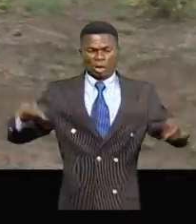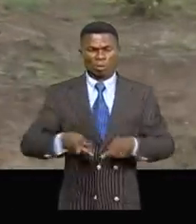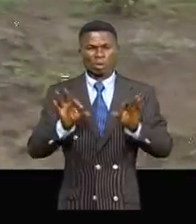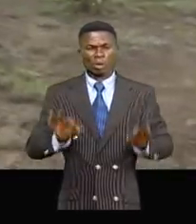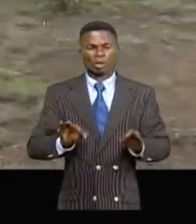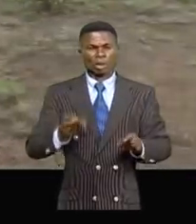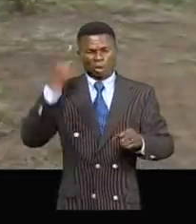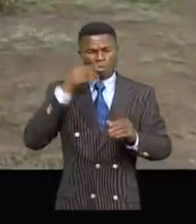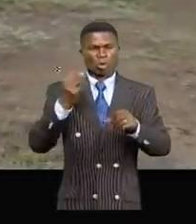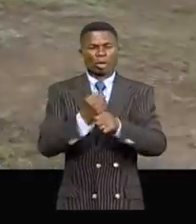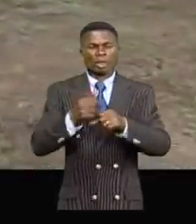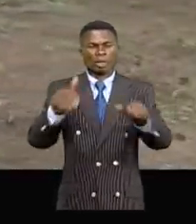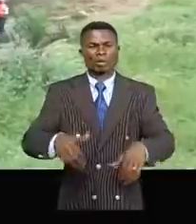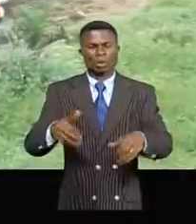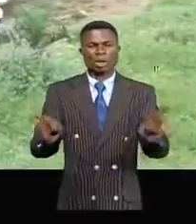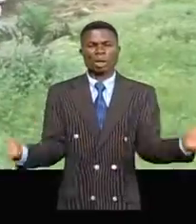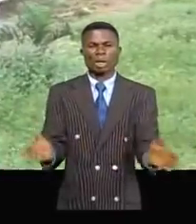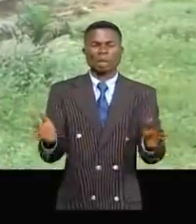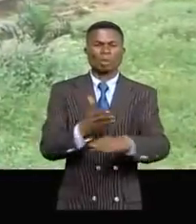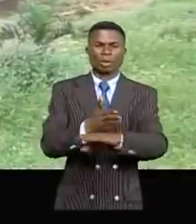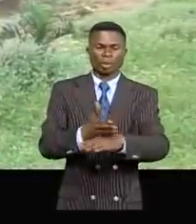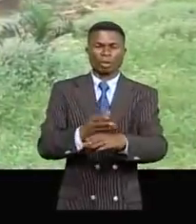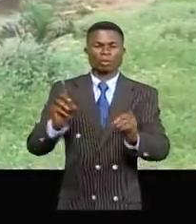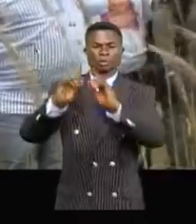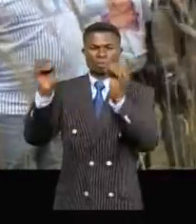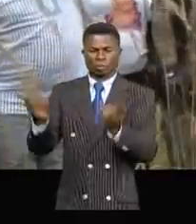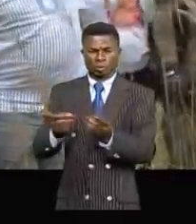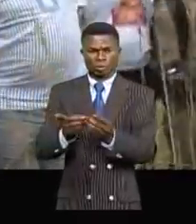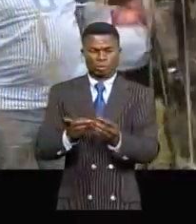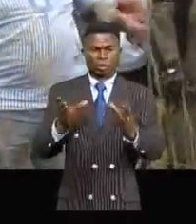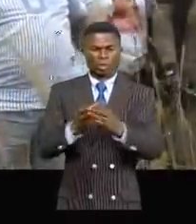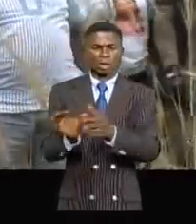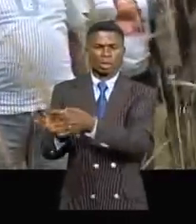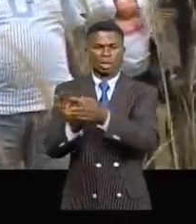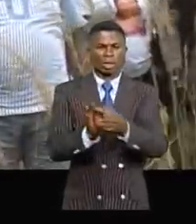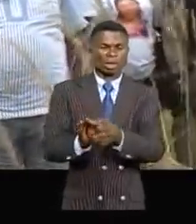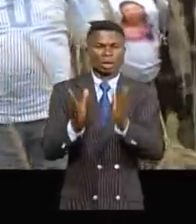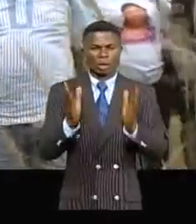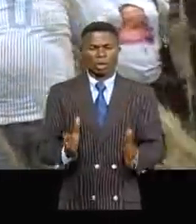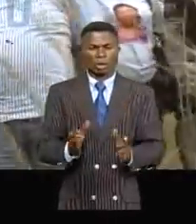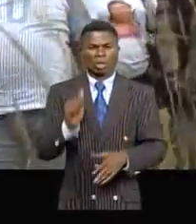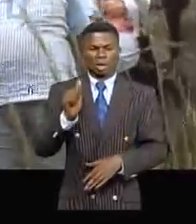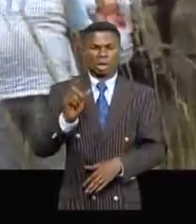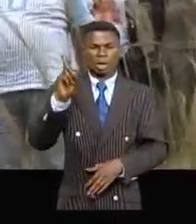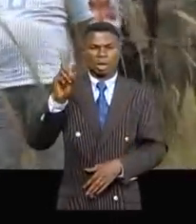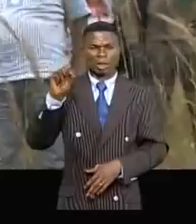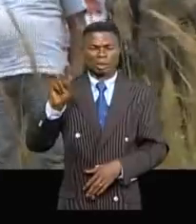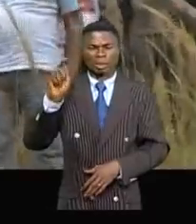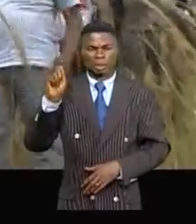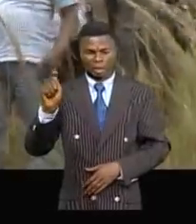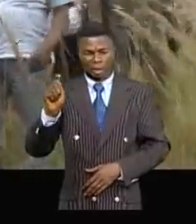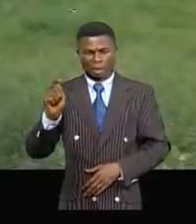terres pour l'agriculture et l'élevage. La délégation conduite par le coordonnateur de l'ADNT, Stéphane